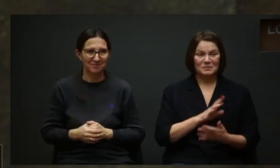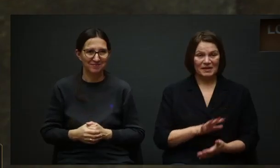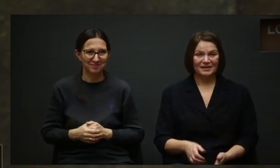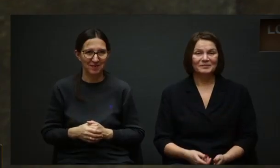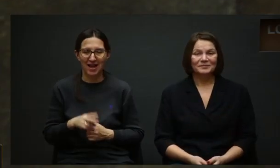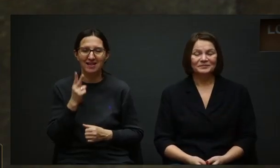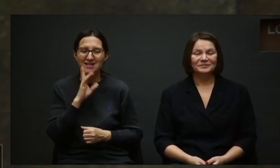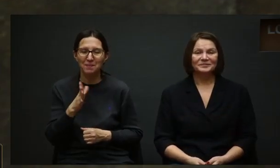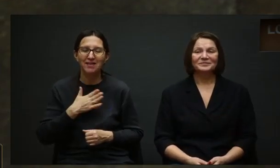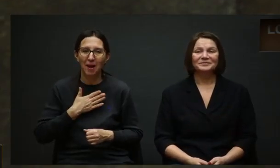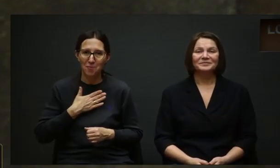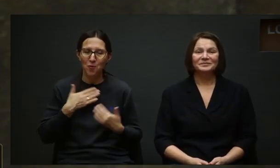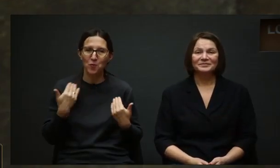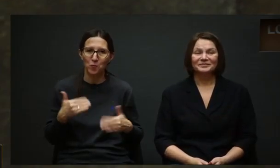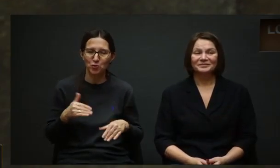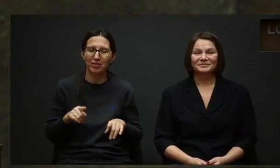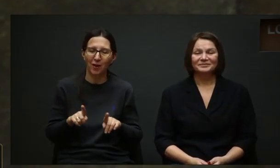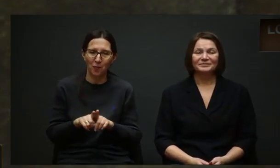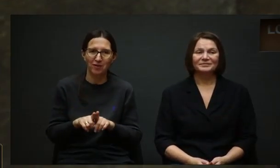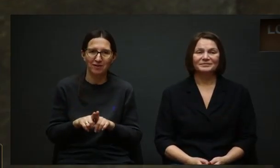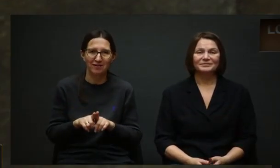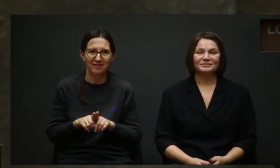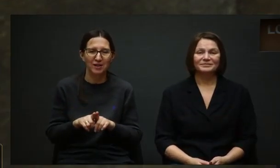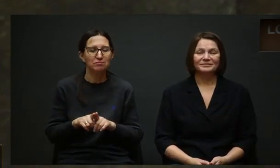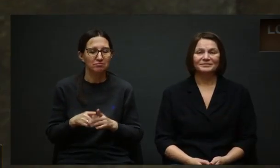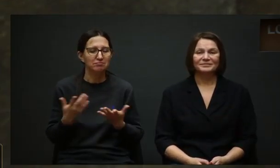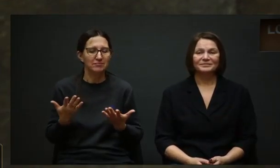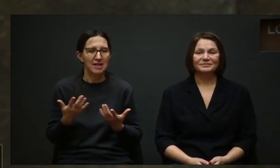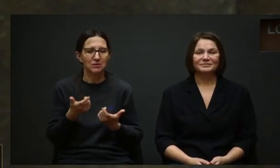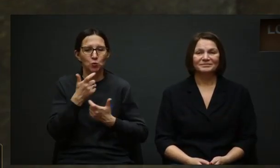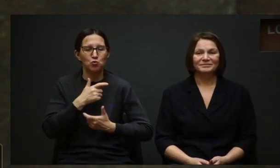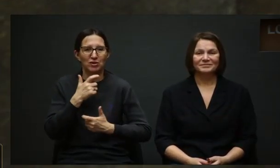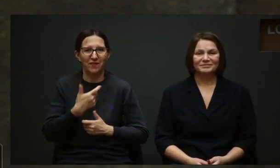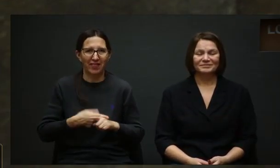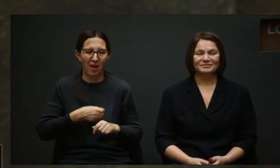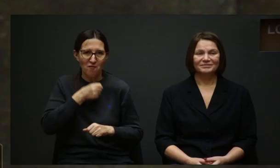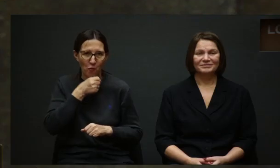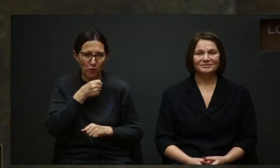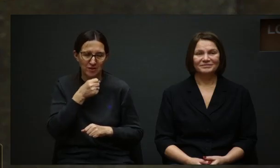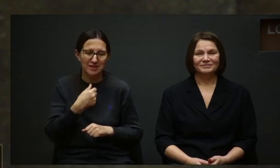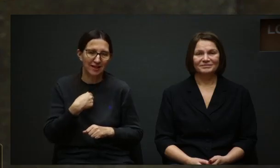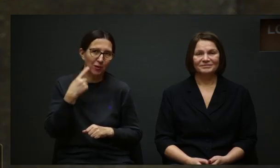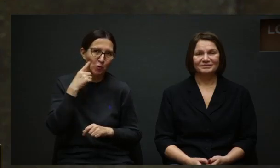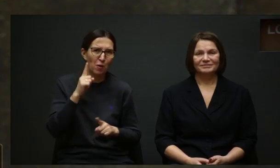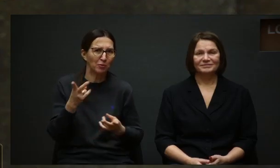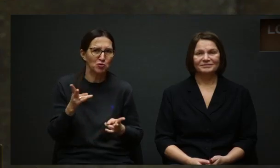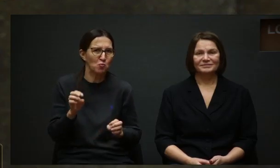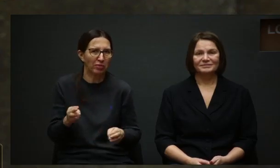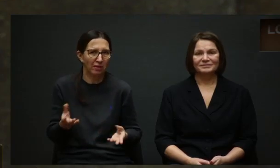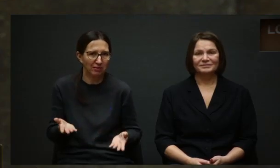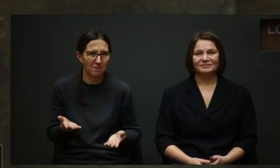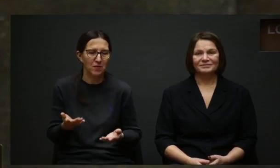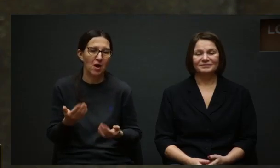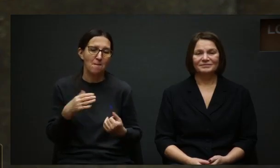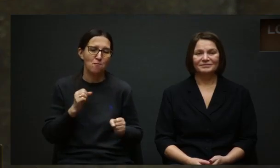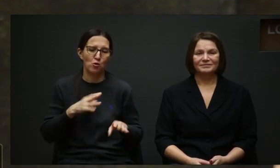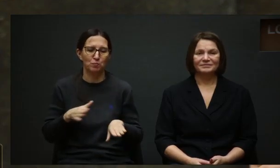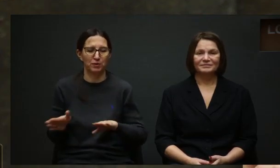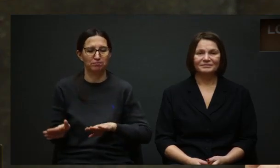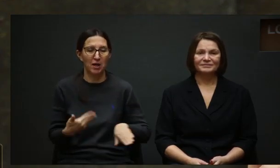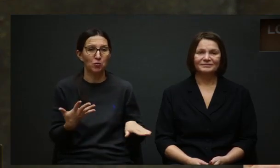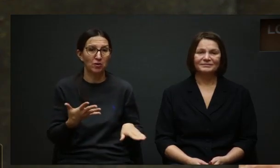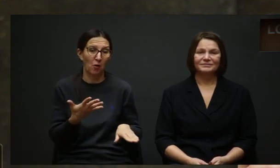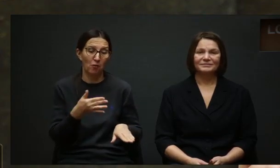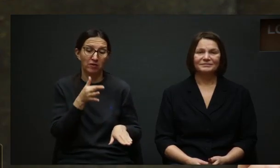Несмотря на мой, в общем, уже это, существенный возраст, я думаю, что почему бы и нет, может быть, пройдет какое-то время, я